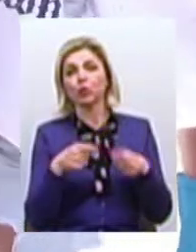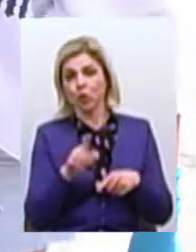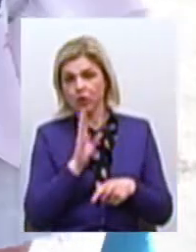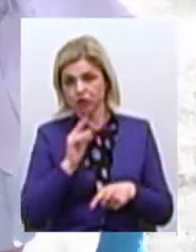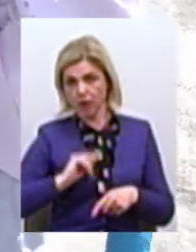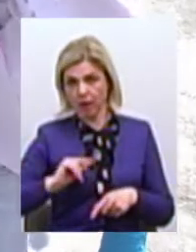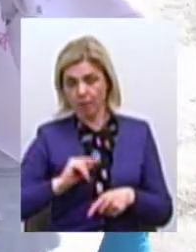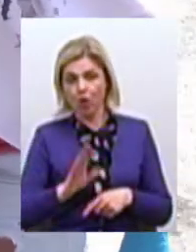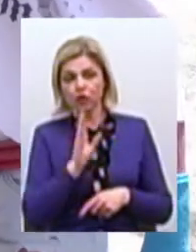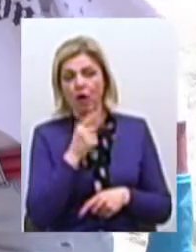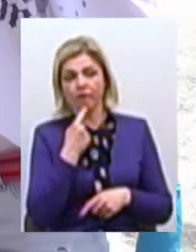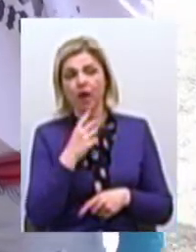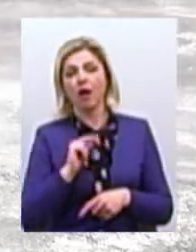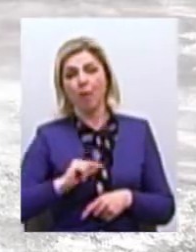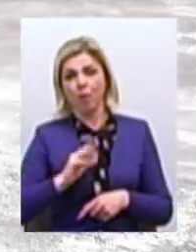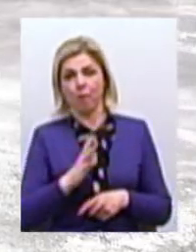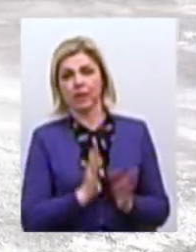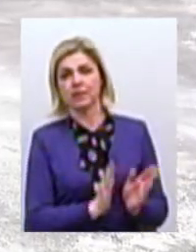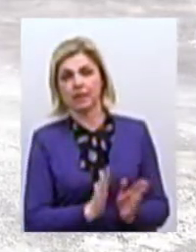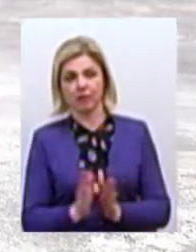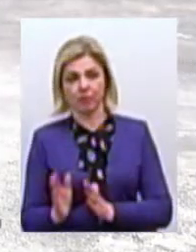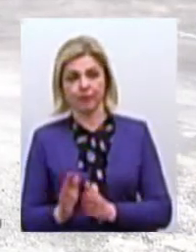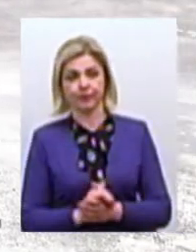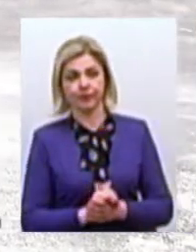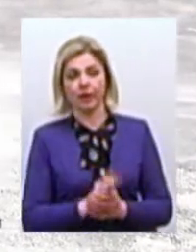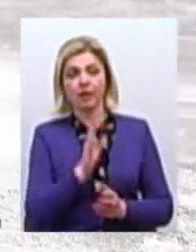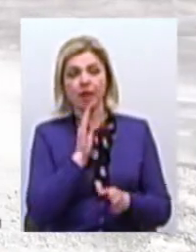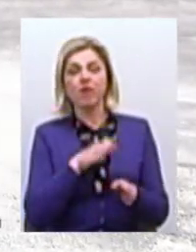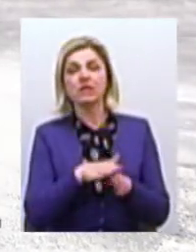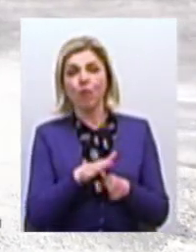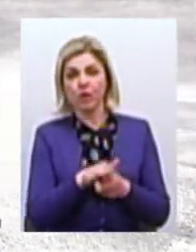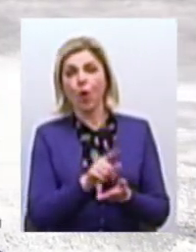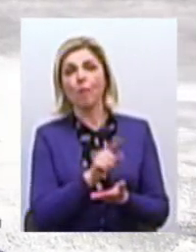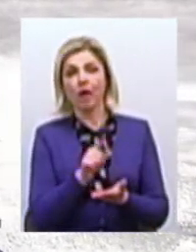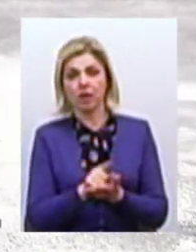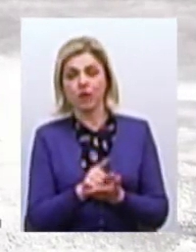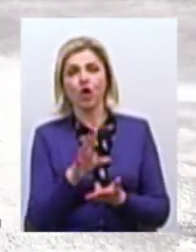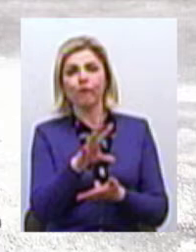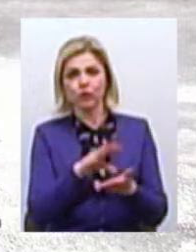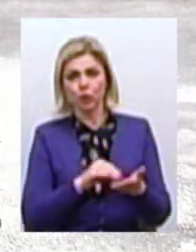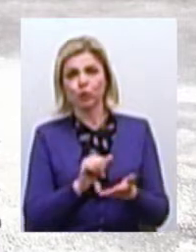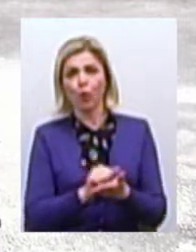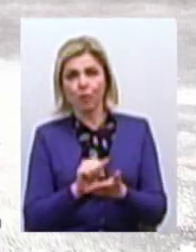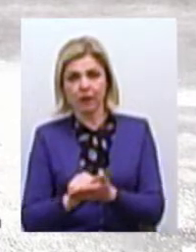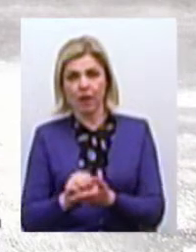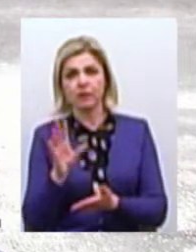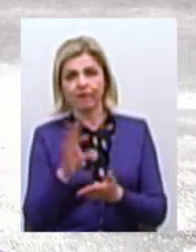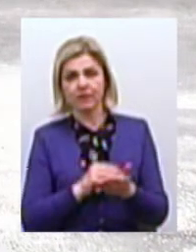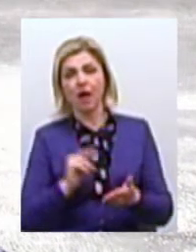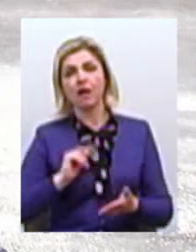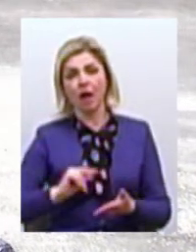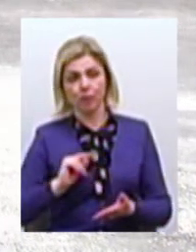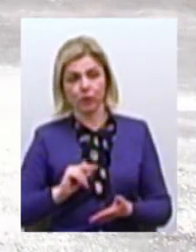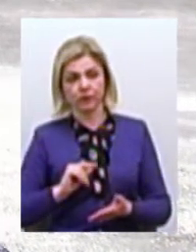каже, робота була систематизована. Сполняла обов'язки, да. Всю документацію, вся робота животних. Я